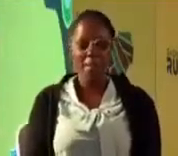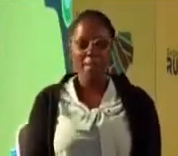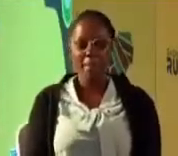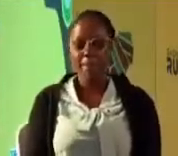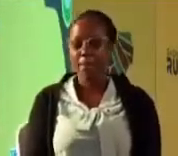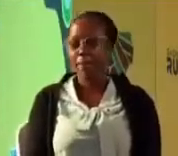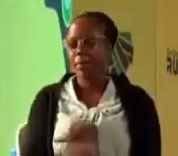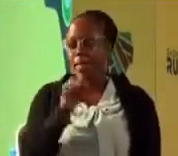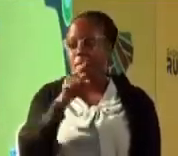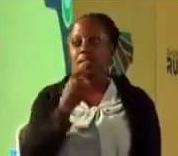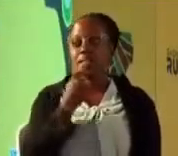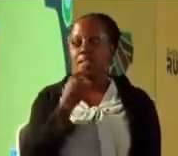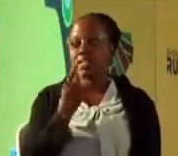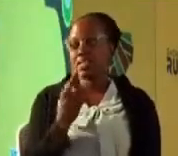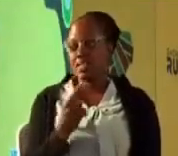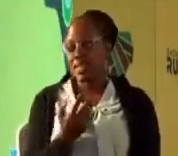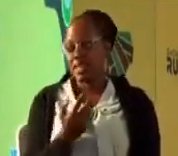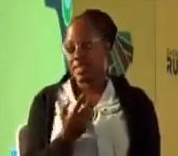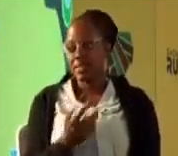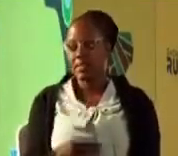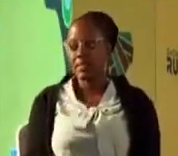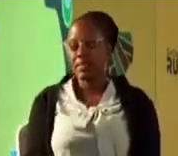So unasema